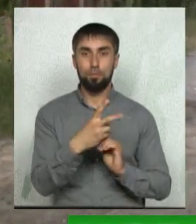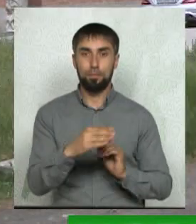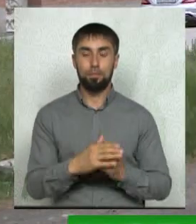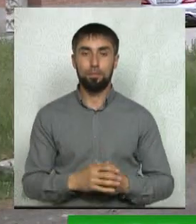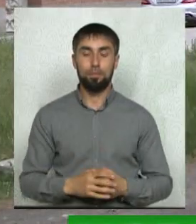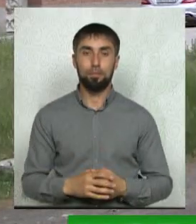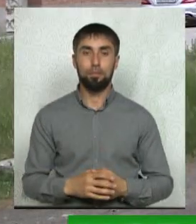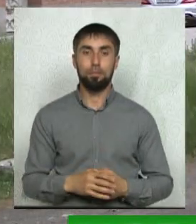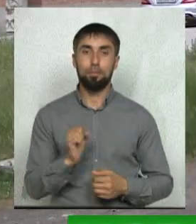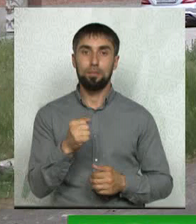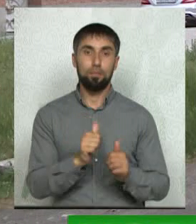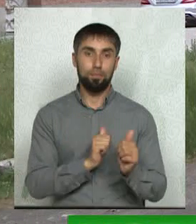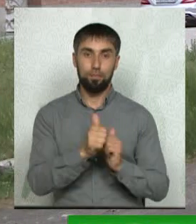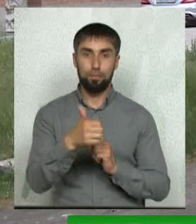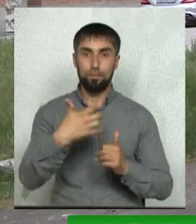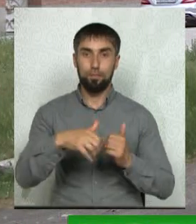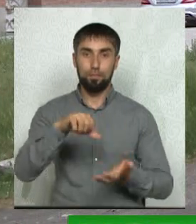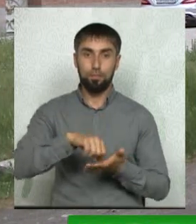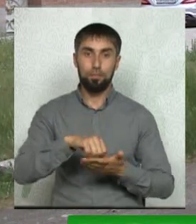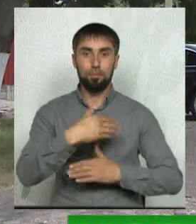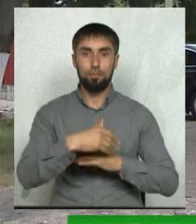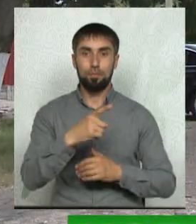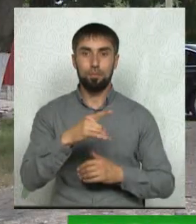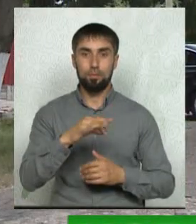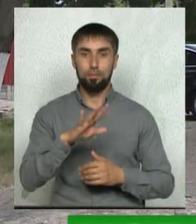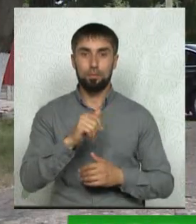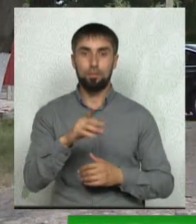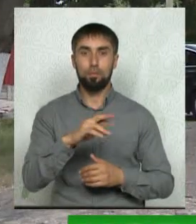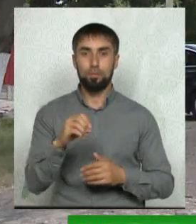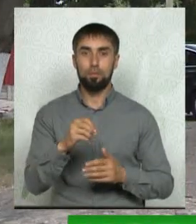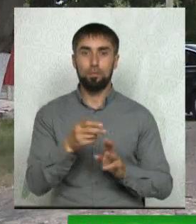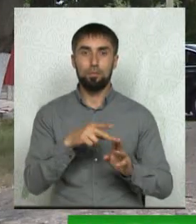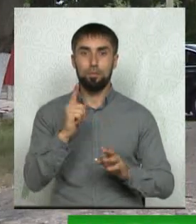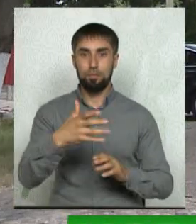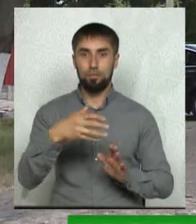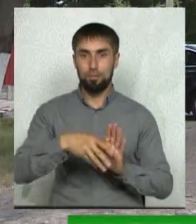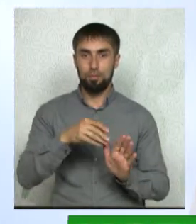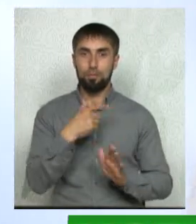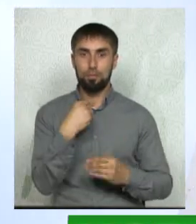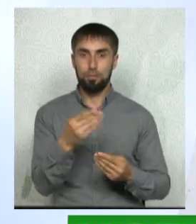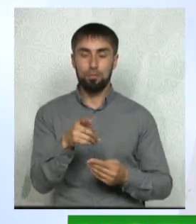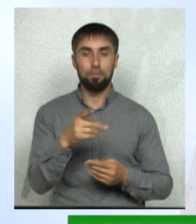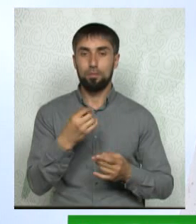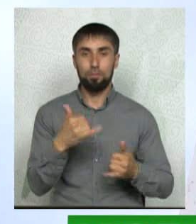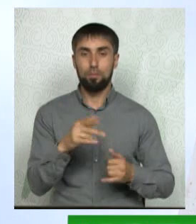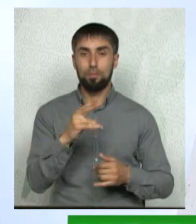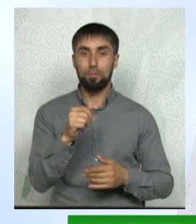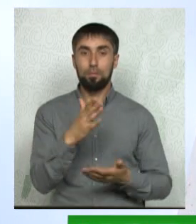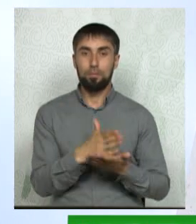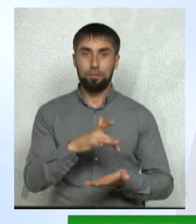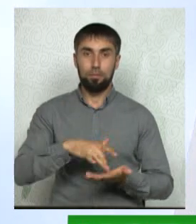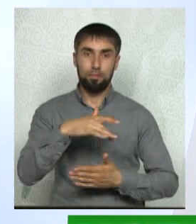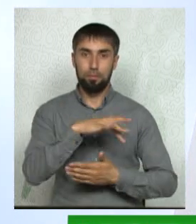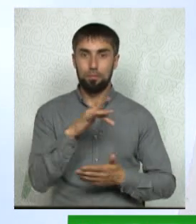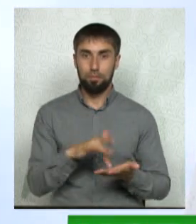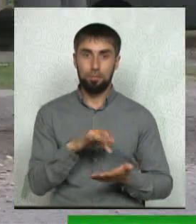лет. А лидирует пока среди участвующих улица Зязикова, более 1500 голосов. Неудивительно, ведь она расположена в центре